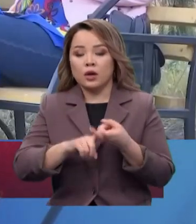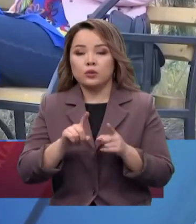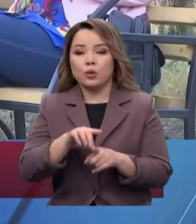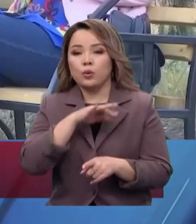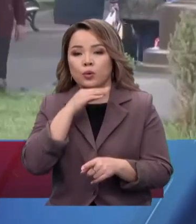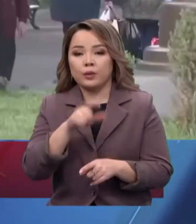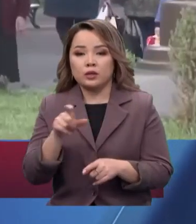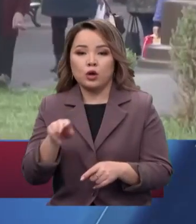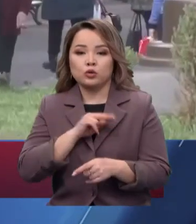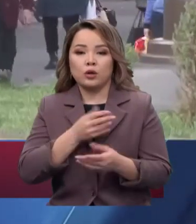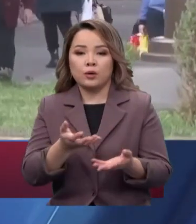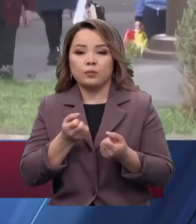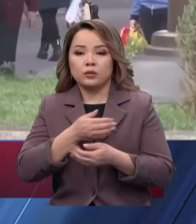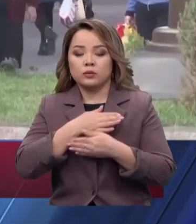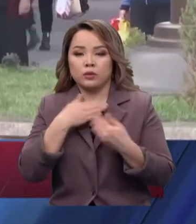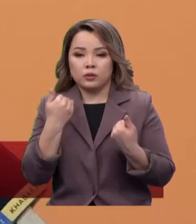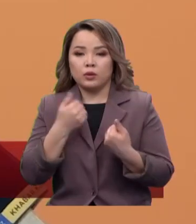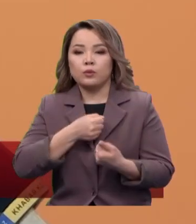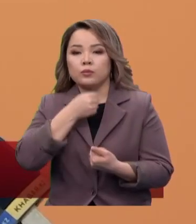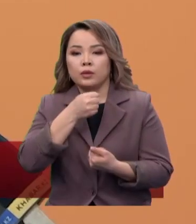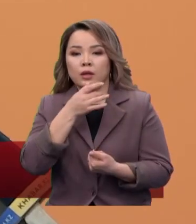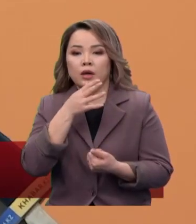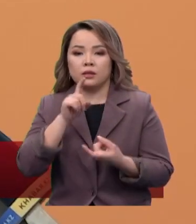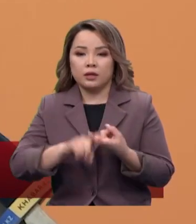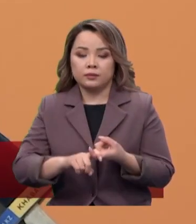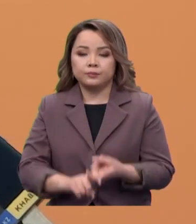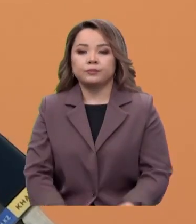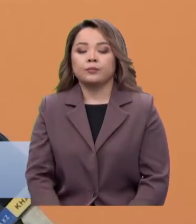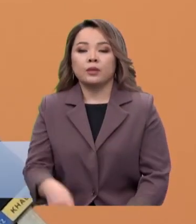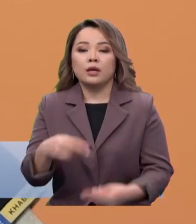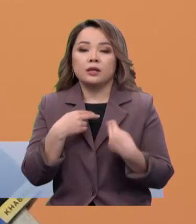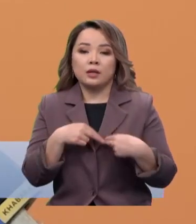көбі жұмысқа алғысы келмейді. Еңбек заңнамасына сәйкес,